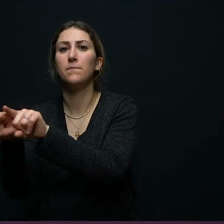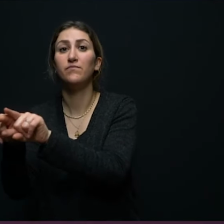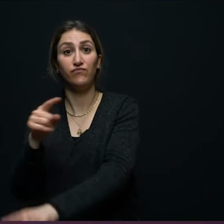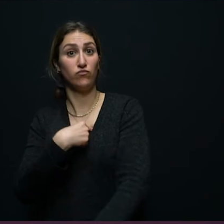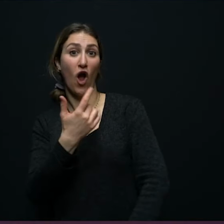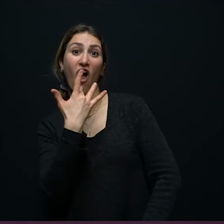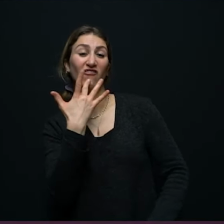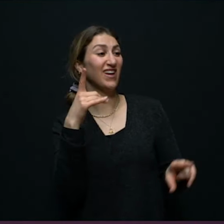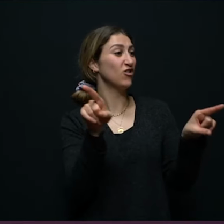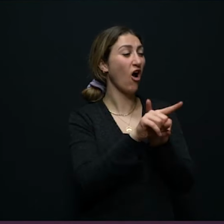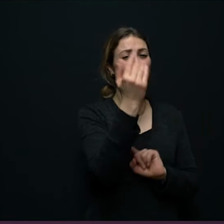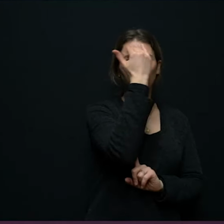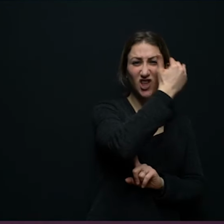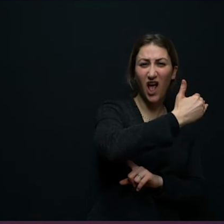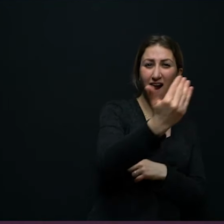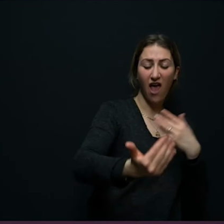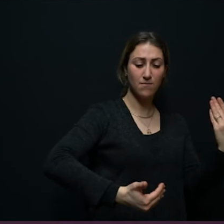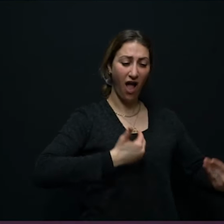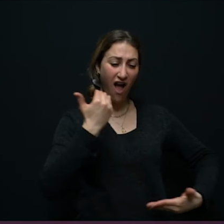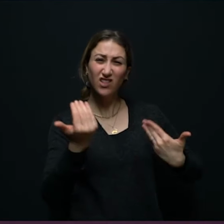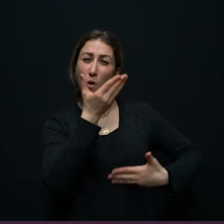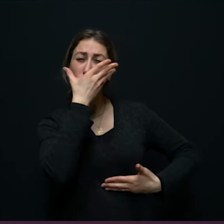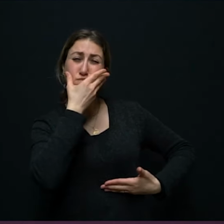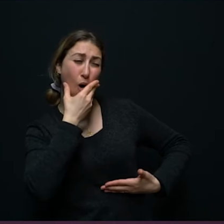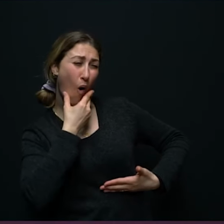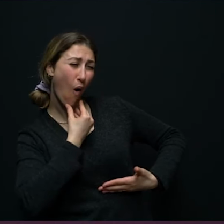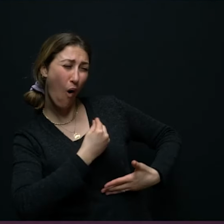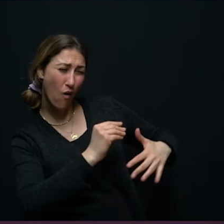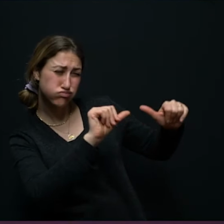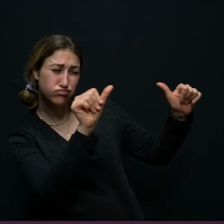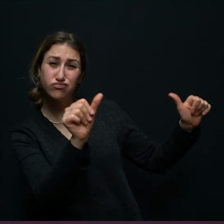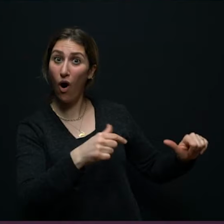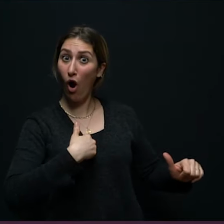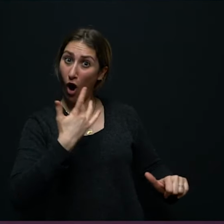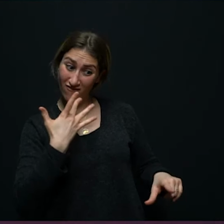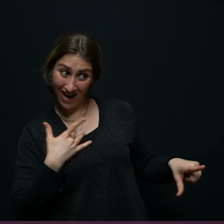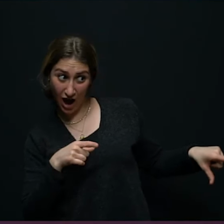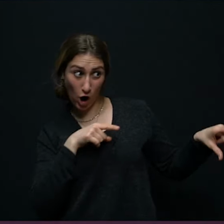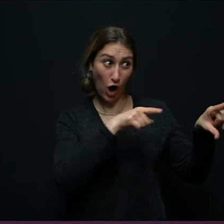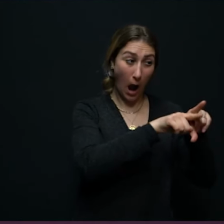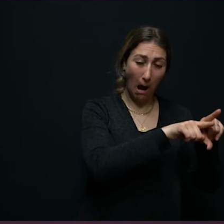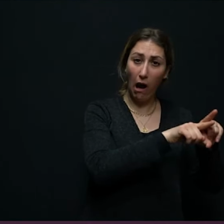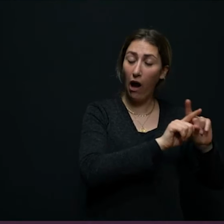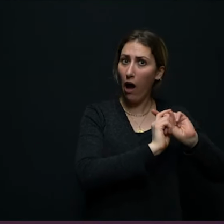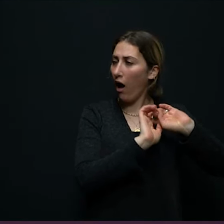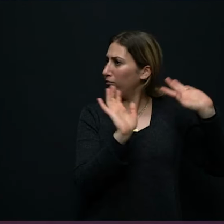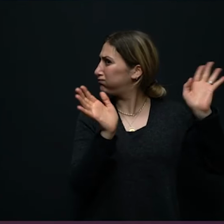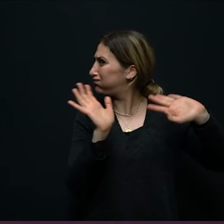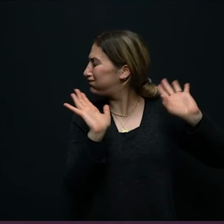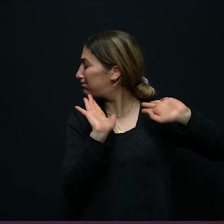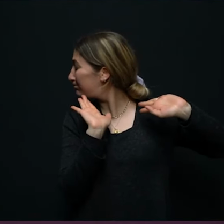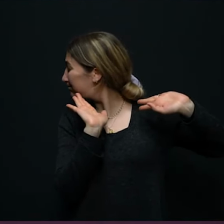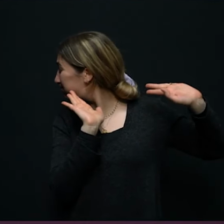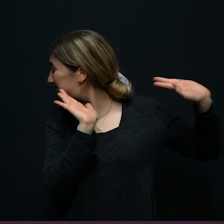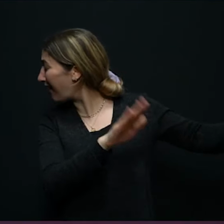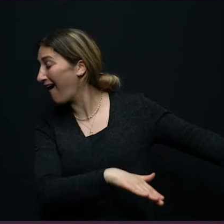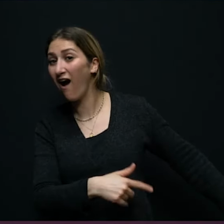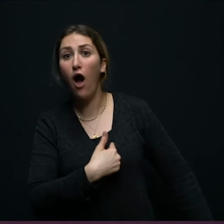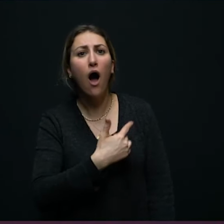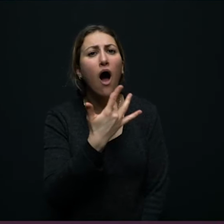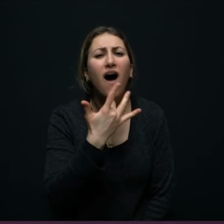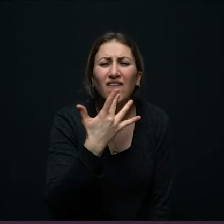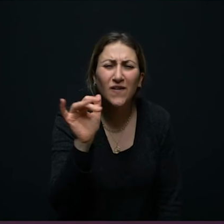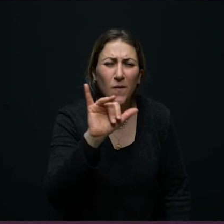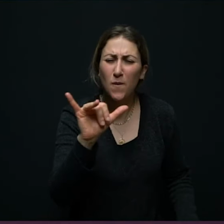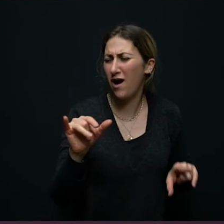roberts je pas ressembler à un tel loin je veux te ressembler jésus parce que tu es le summum de la beauté parce